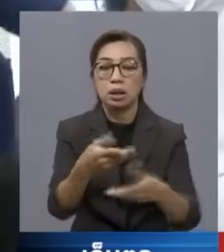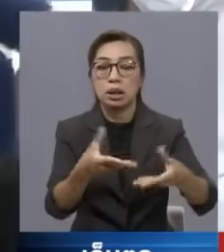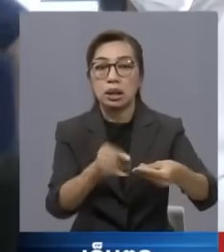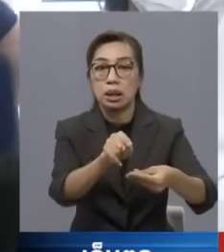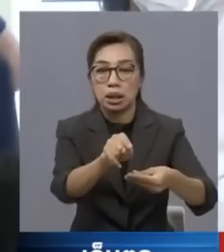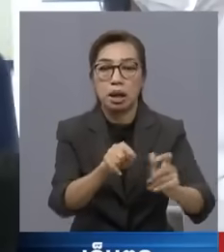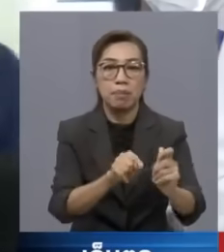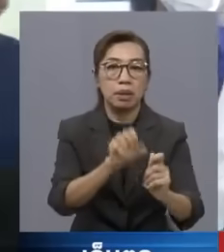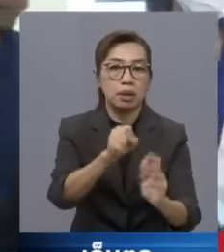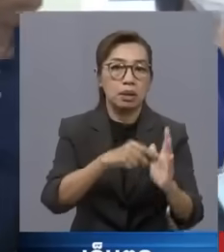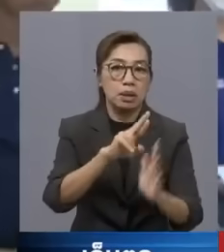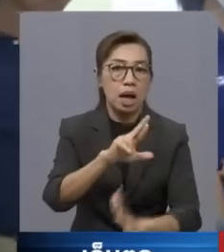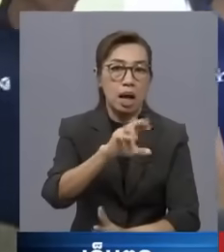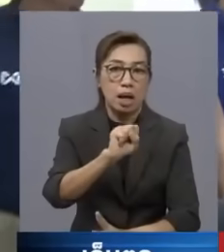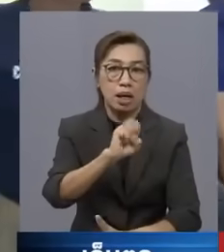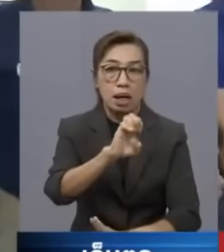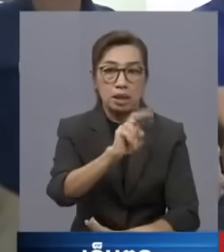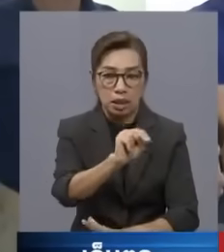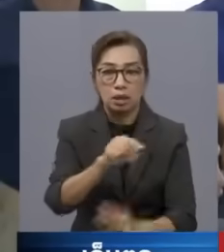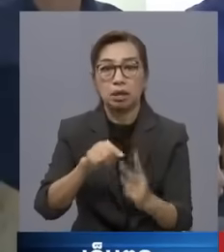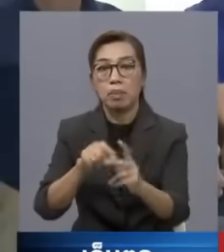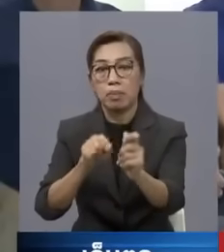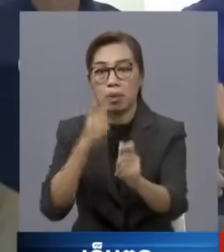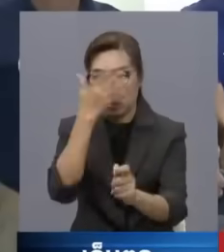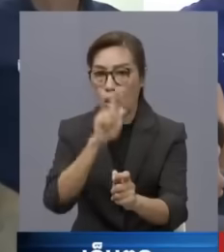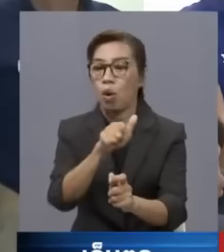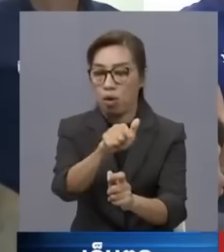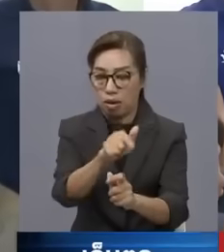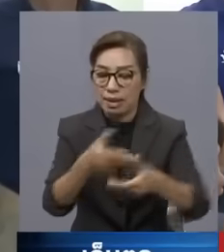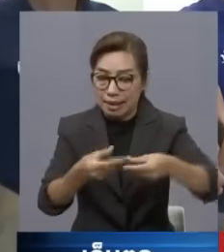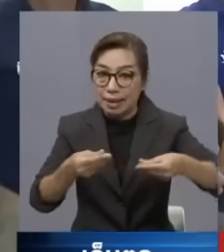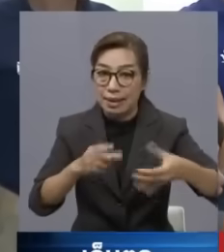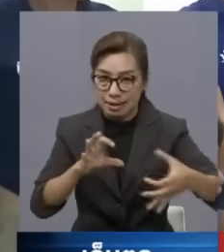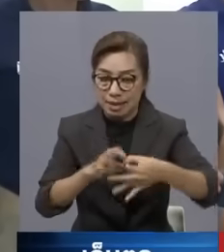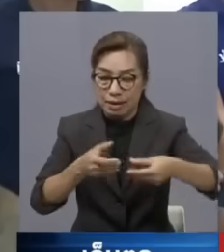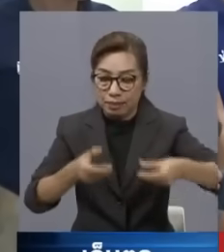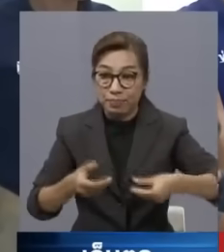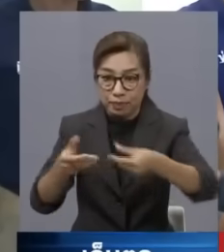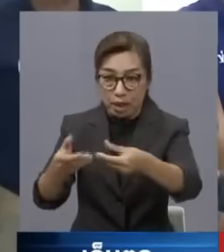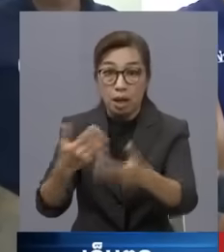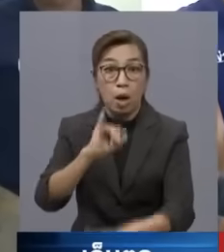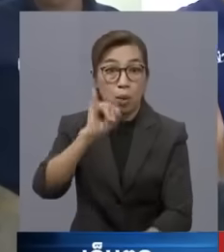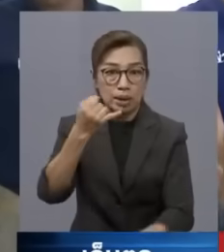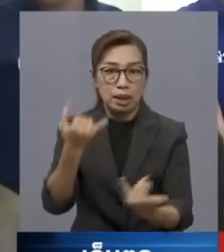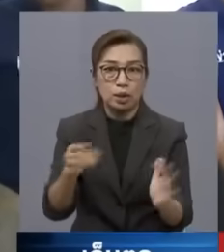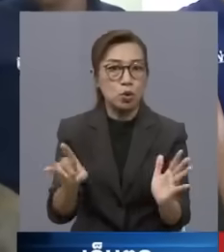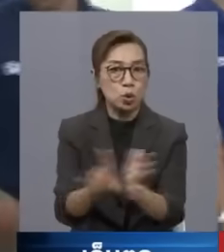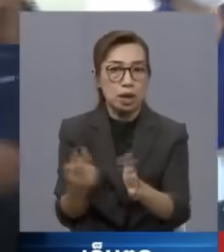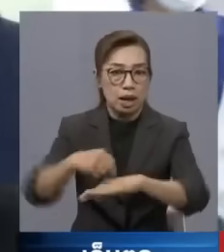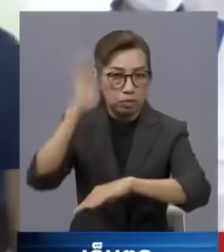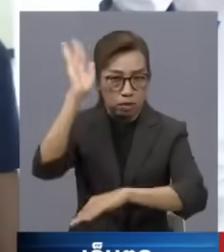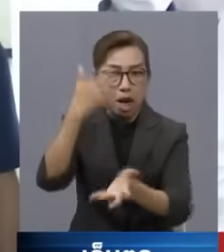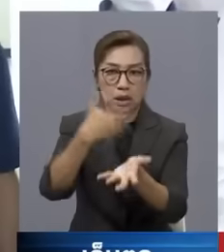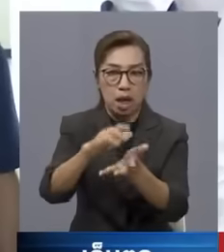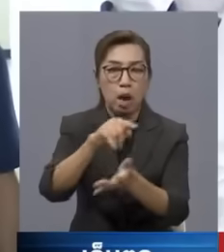สาธารณสุขกับถิ่นทองหล่อแล้วเดี๋ยวจับตาจันทร์ที่จะถึงนี้ครับจะเป็น EPสุดท้ายแล้วที่คุณชูวิทย์บอกว่าจะเปิดเผย